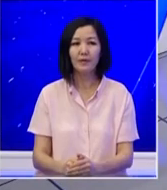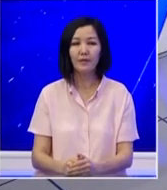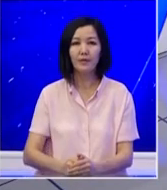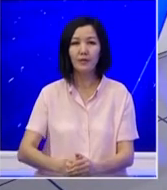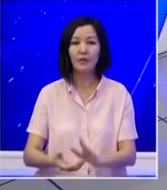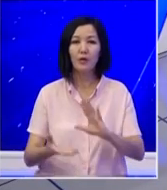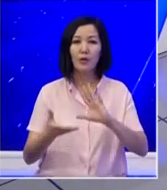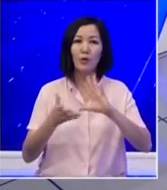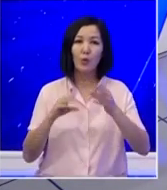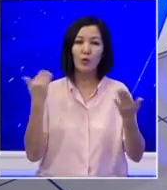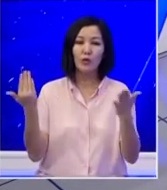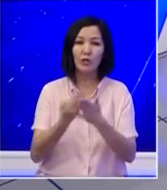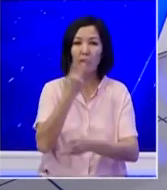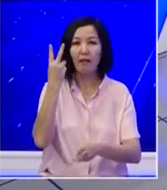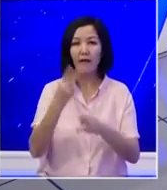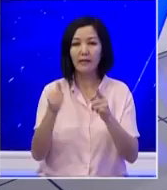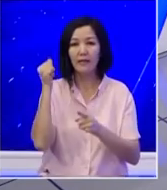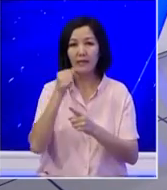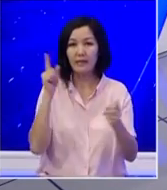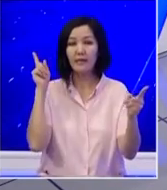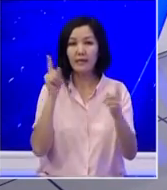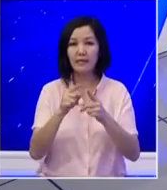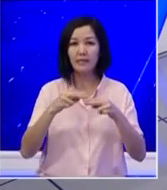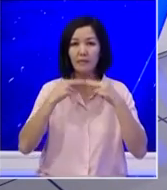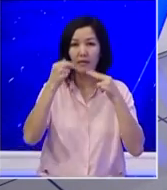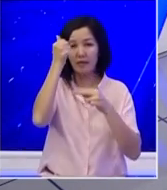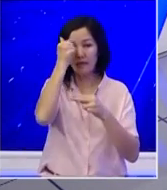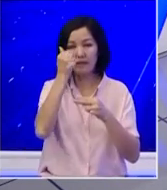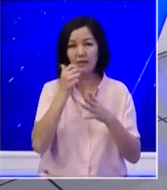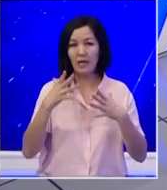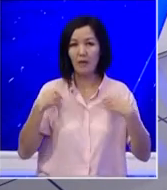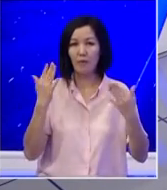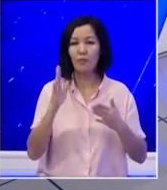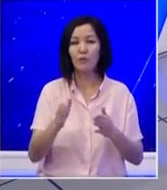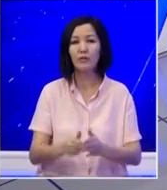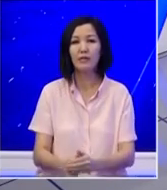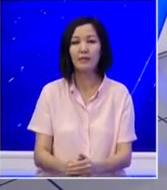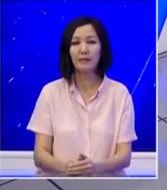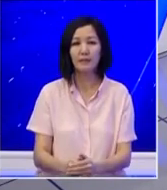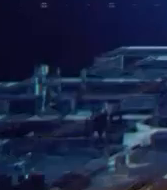Бүгінге келіп түскен ақпараттар легі осындай. Назарларыңызға рахмет, амандықта жүздескенше.